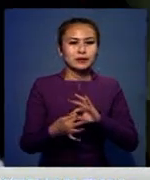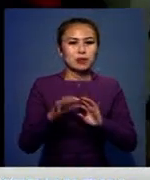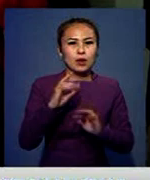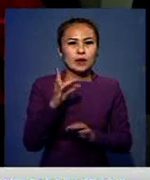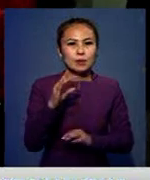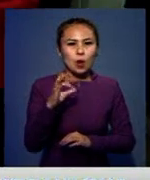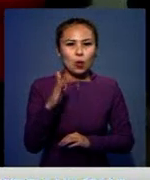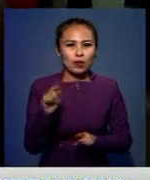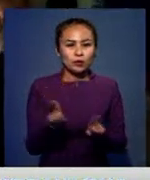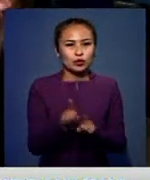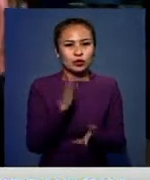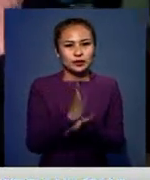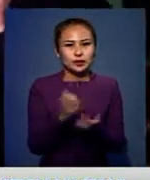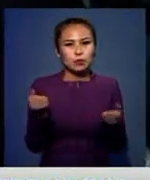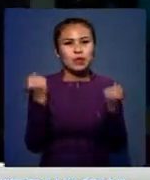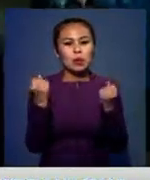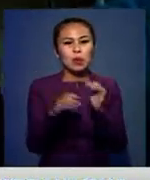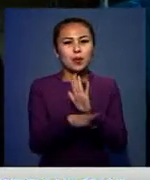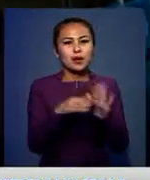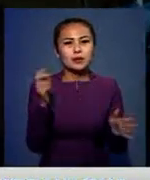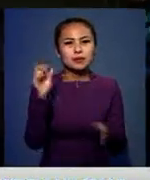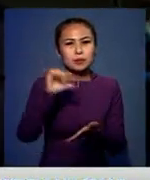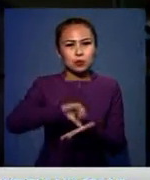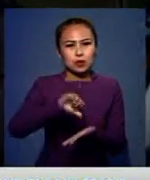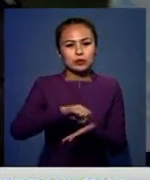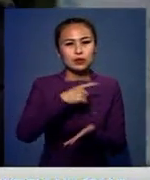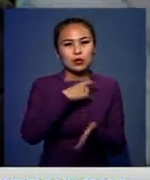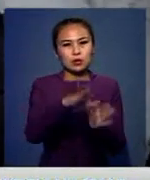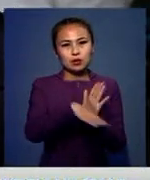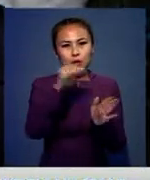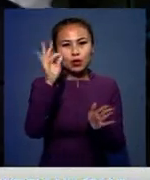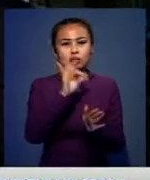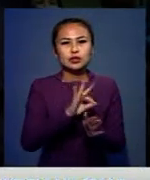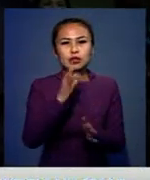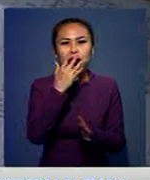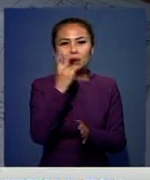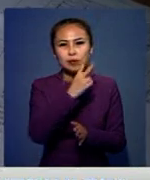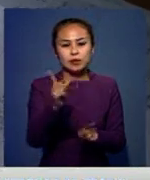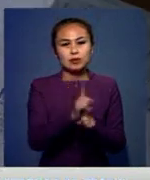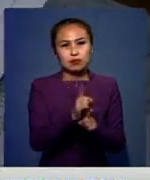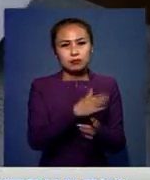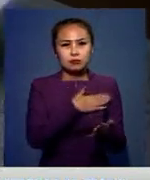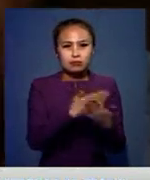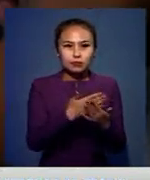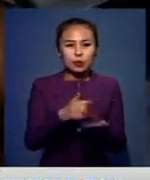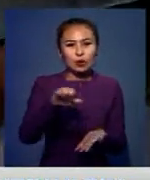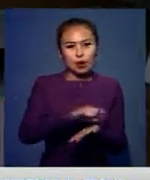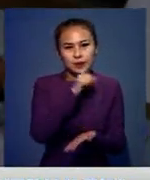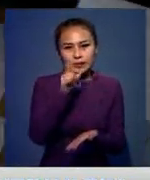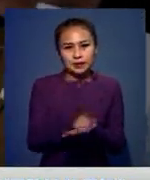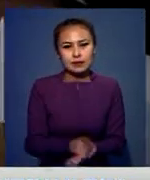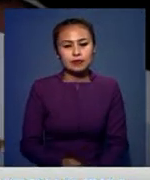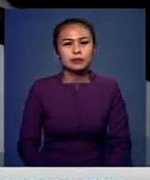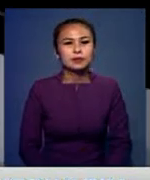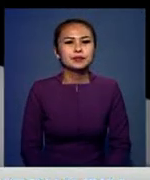чемпионы Ольга Рыпакова да бар. Спортшы сайлауға қатысып, дауыс беру саяси науқаннан шет қалмай белсенділік таныту